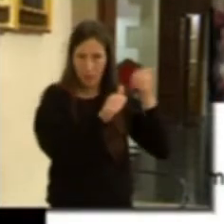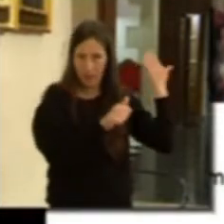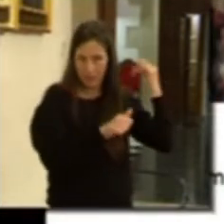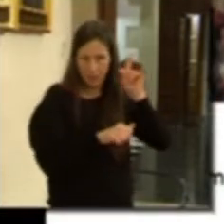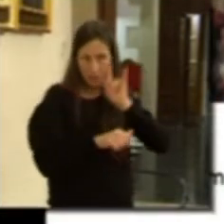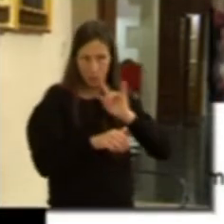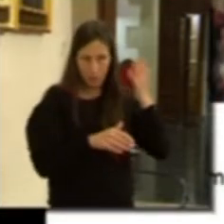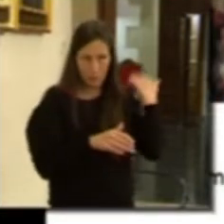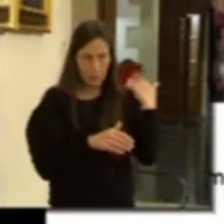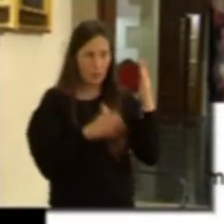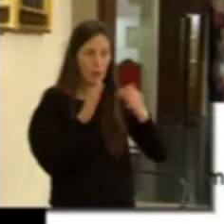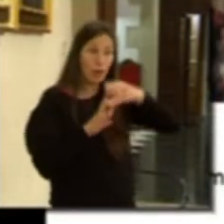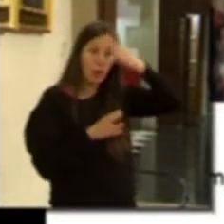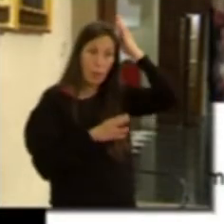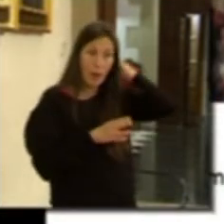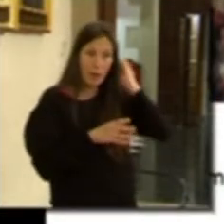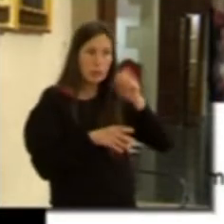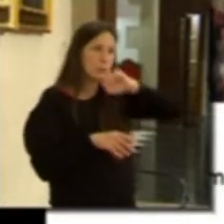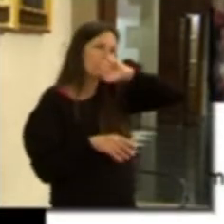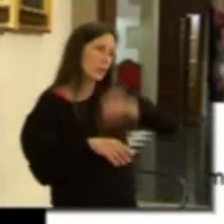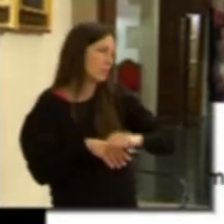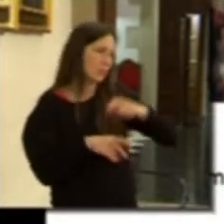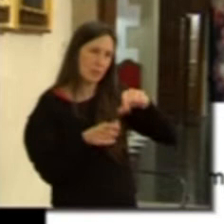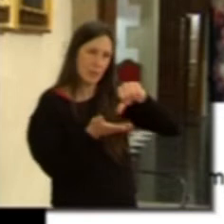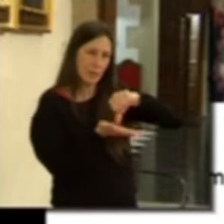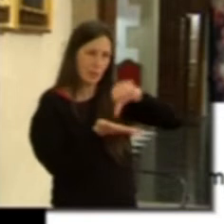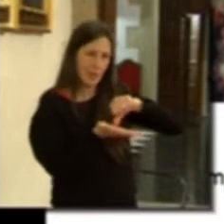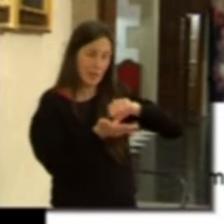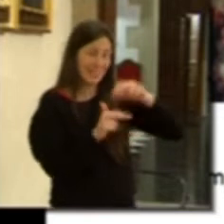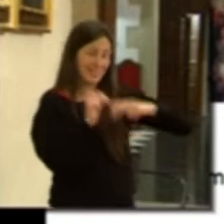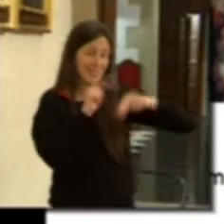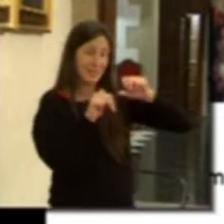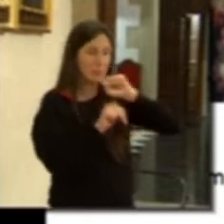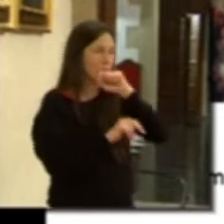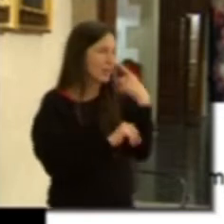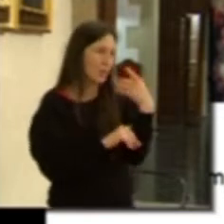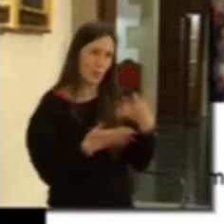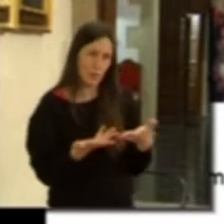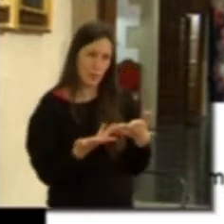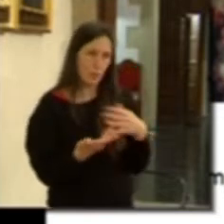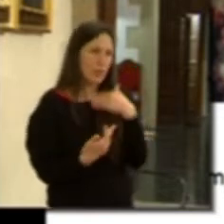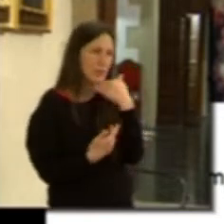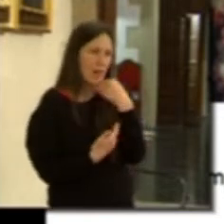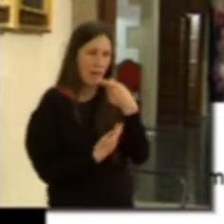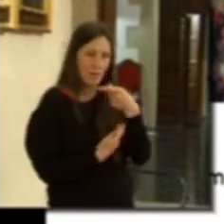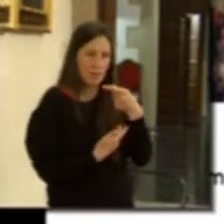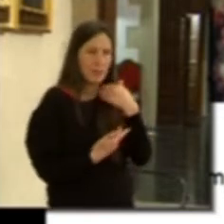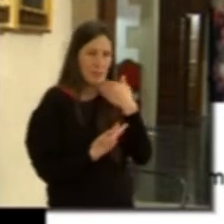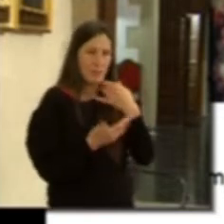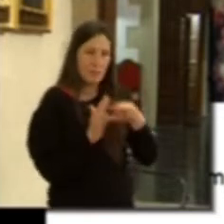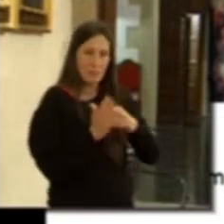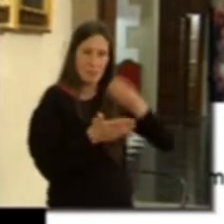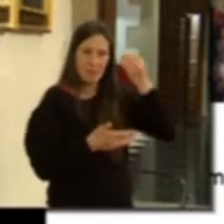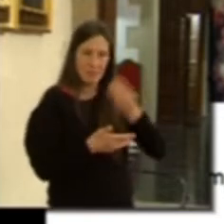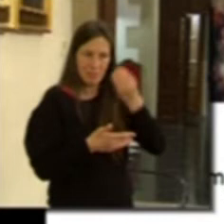diu aquí, els romans han estat els millors arquitectes, no només de les ciutats, que les construïen magníficament, de les connexions